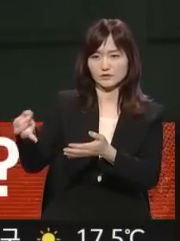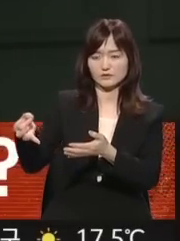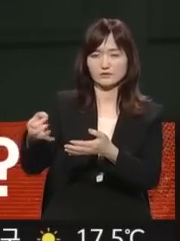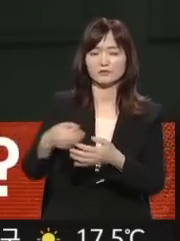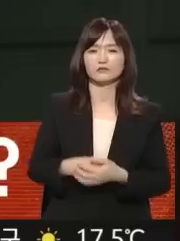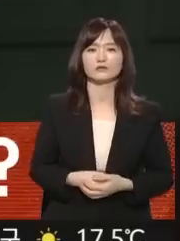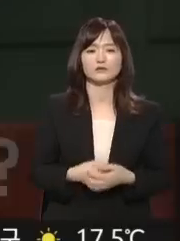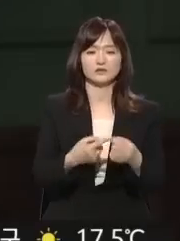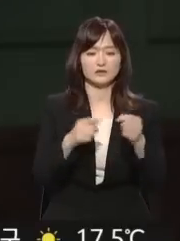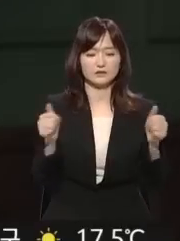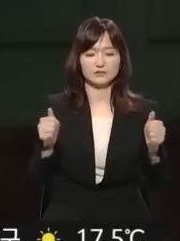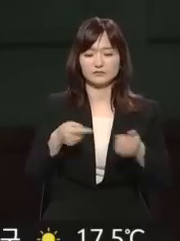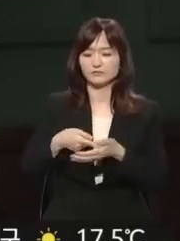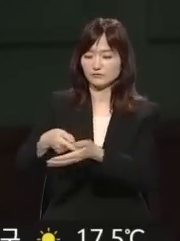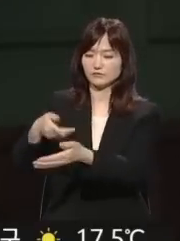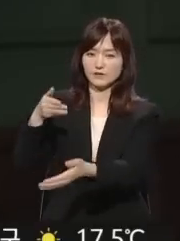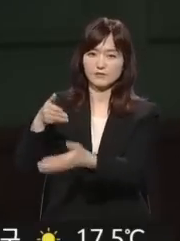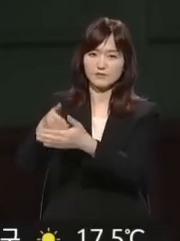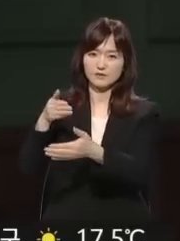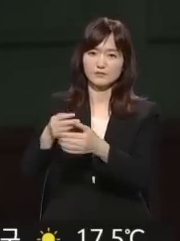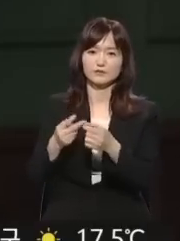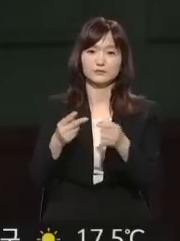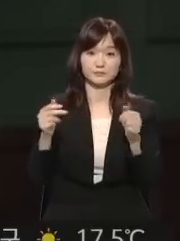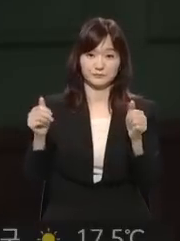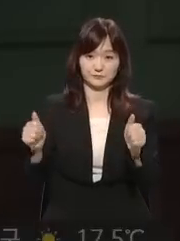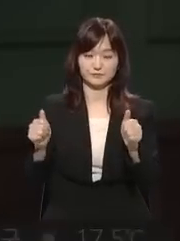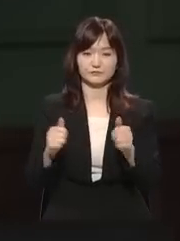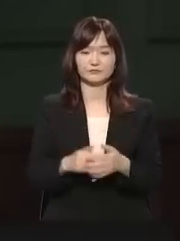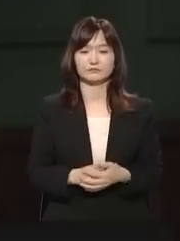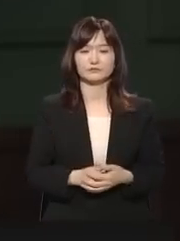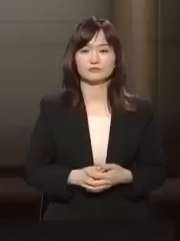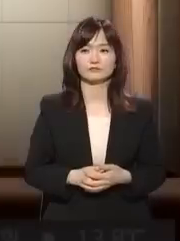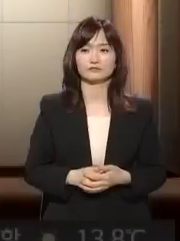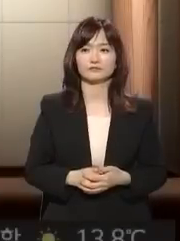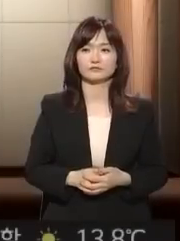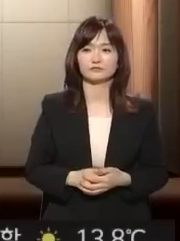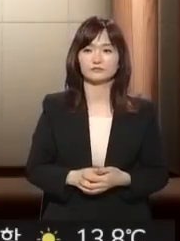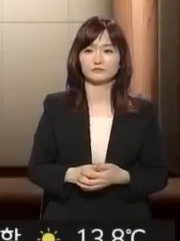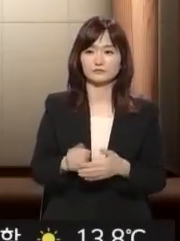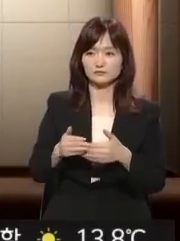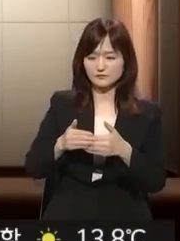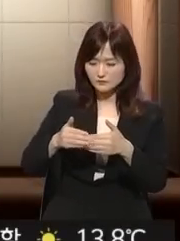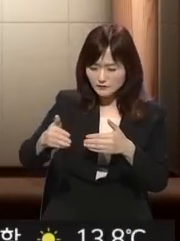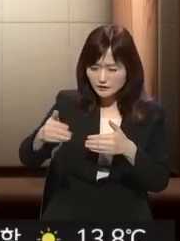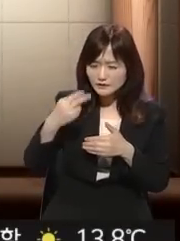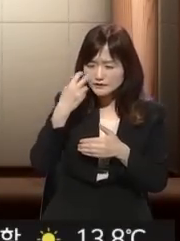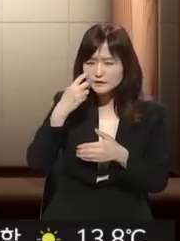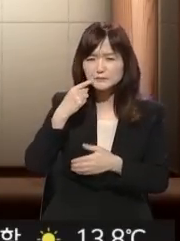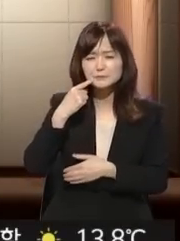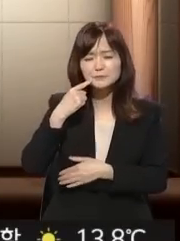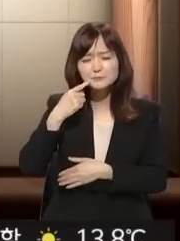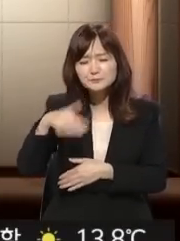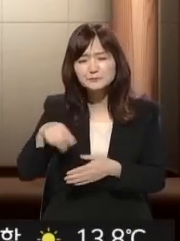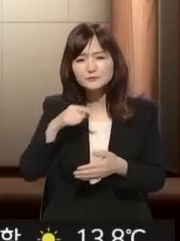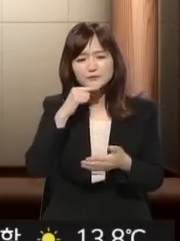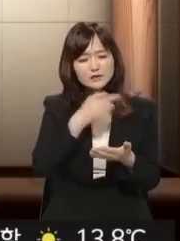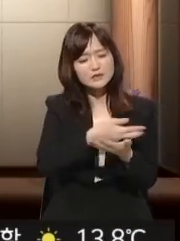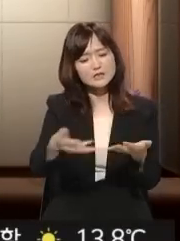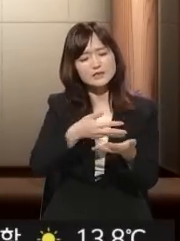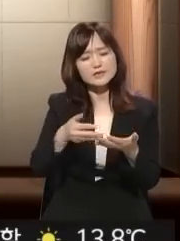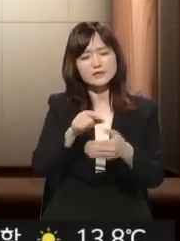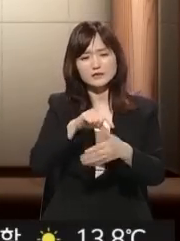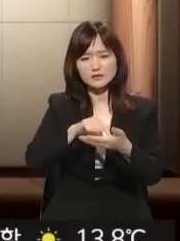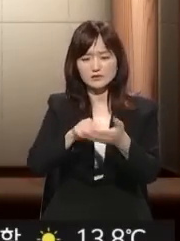말씀하신 대로 청구가 기각이 됐지만이 항소심 재판부는요 일단 경과관찰이 좀 미흡했고 또 대량 출혈에 적절히 대응하지